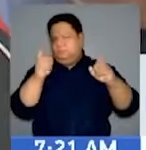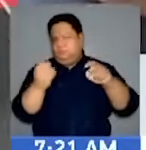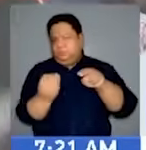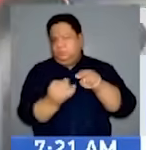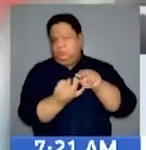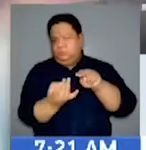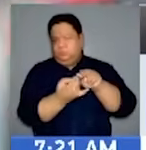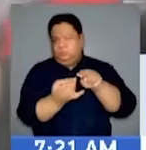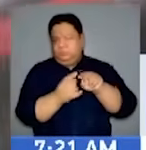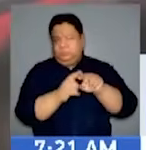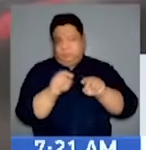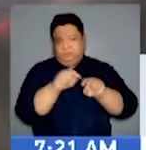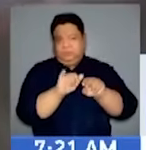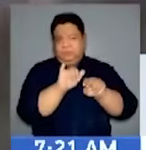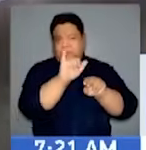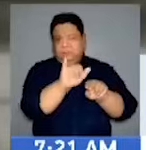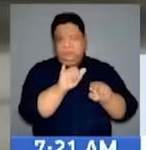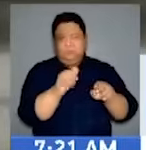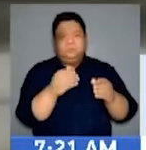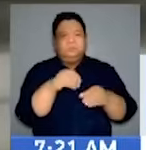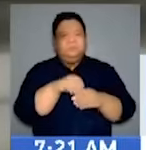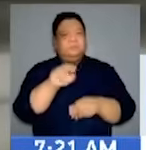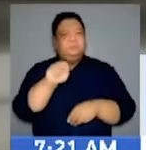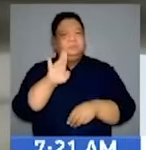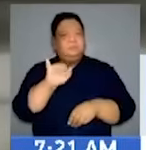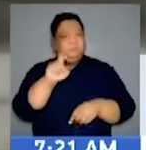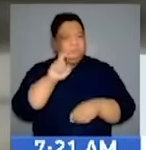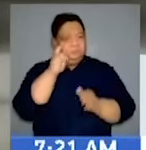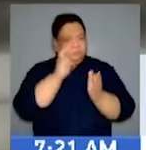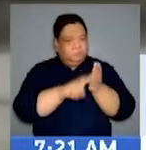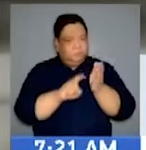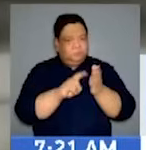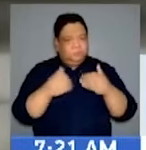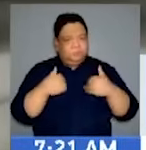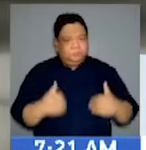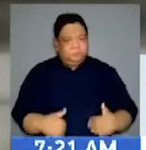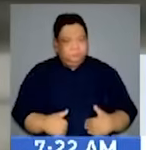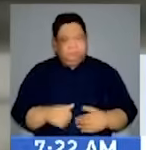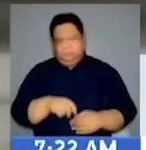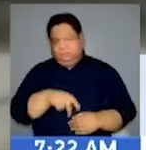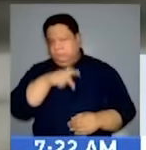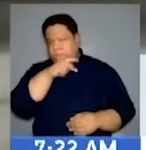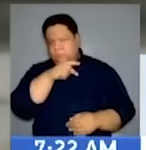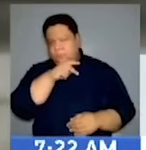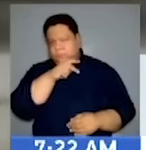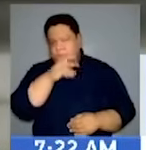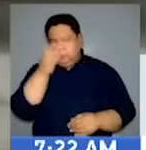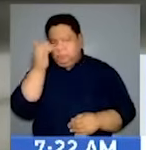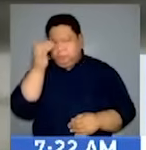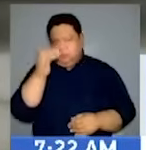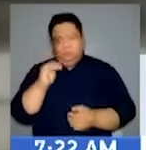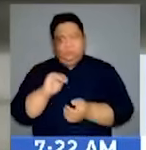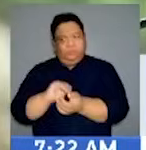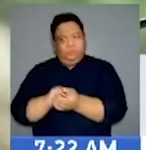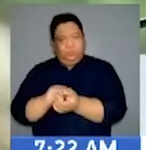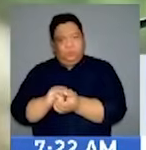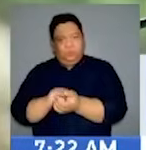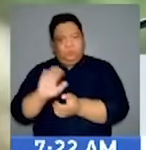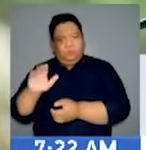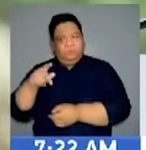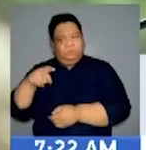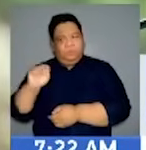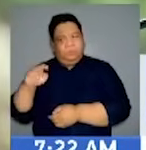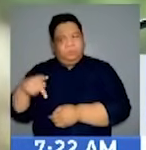mga taga-NBI para mag-autopsy. Kino-question din ng mga kapatid ni Cascolan kung bakit doktor mula sa PNP at hindi ang attending